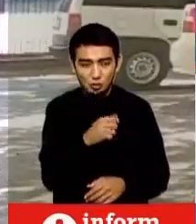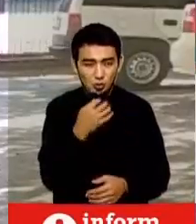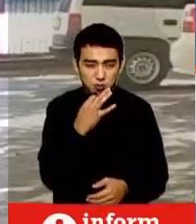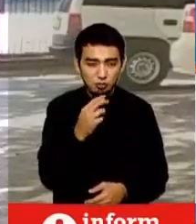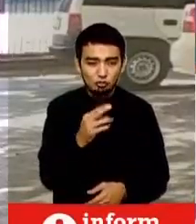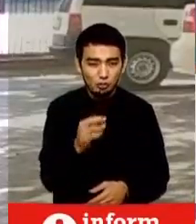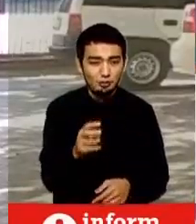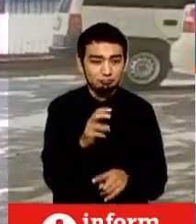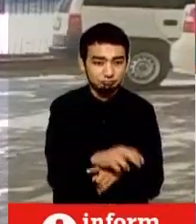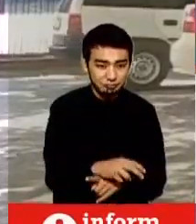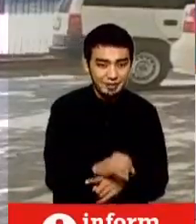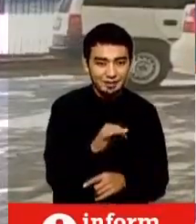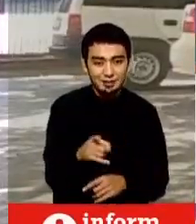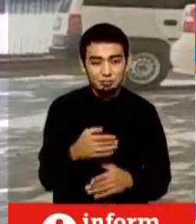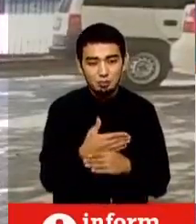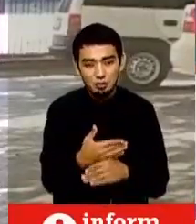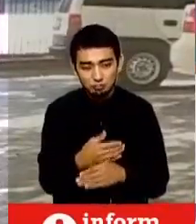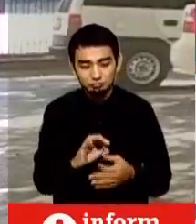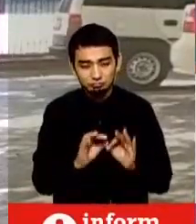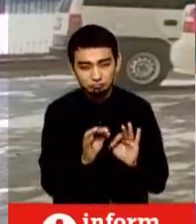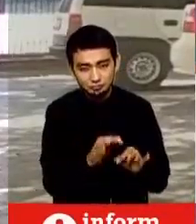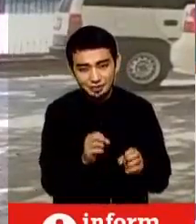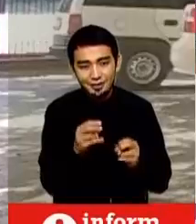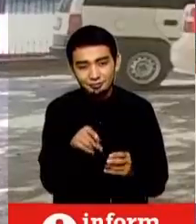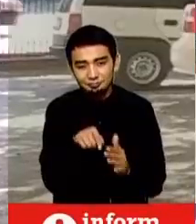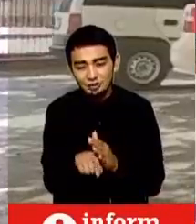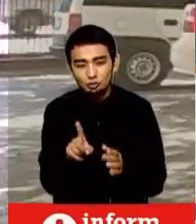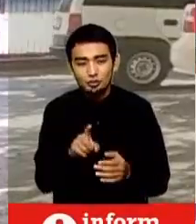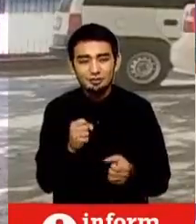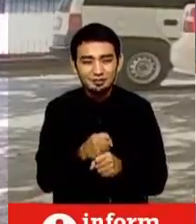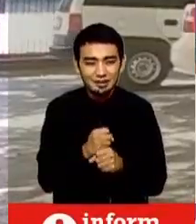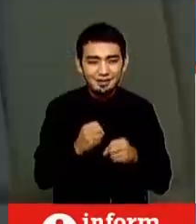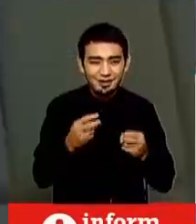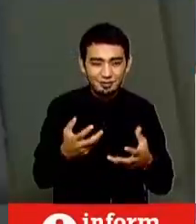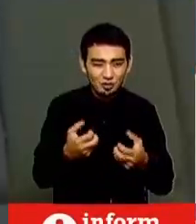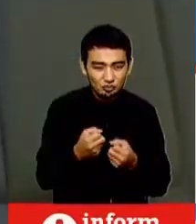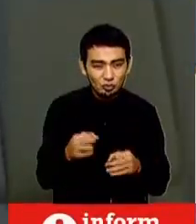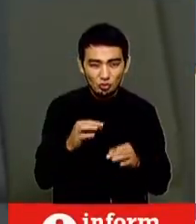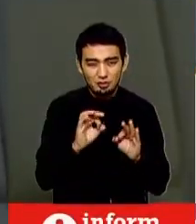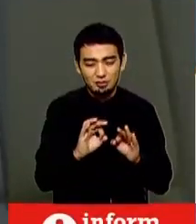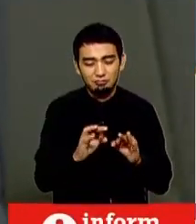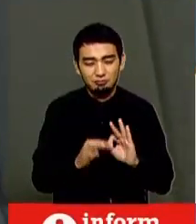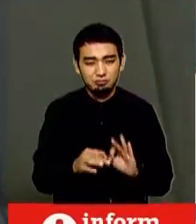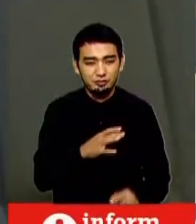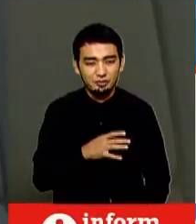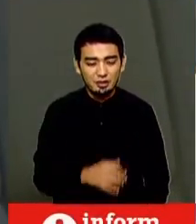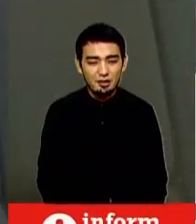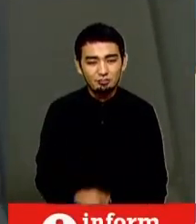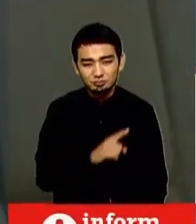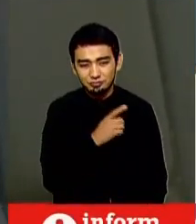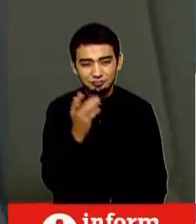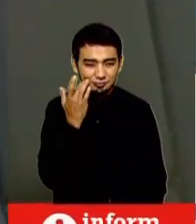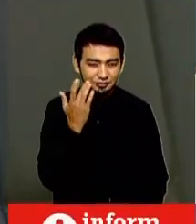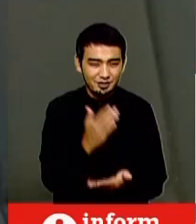же наши сотрудники помогают, разъясняют, полную информацию дают, как получить услуги. При этом специалисты отмечают, чаще